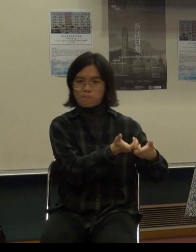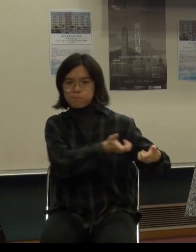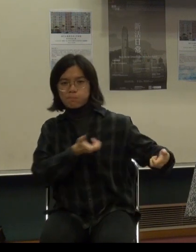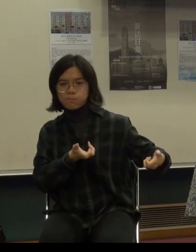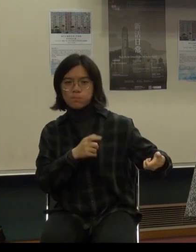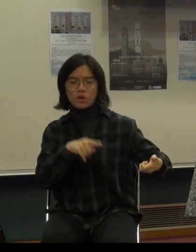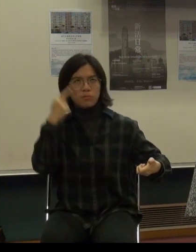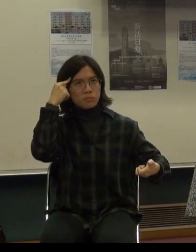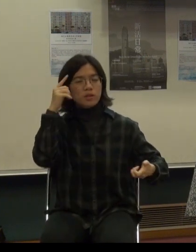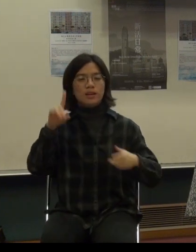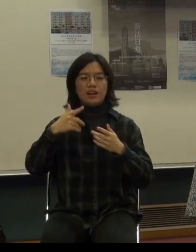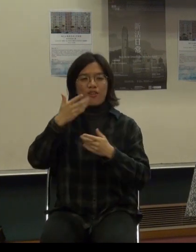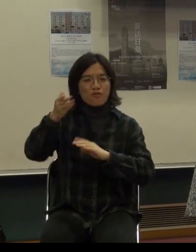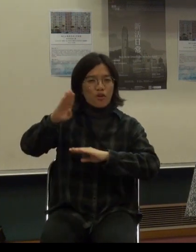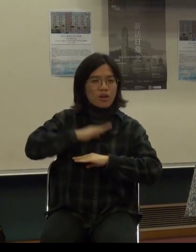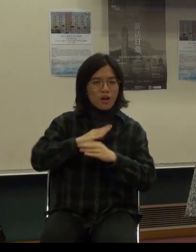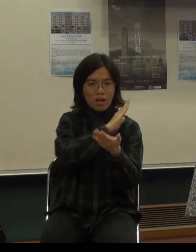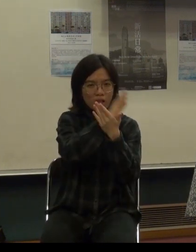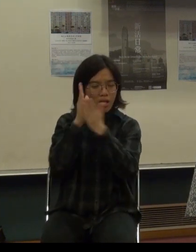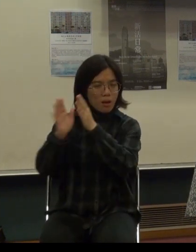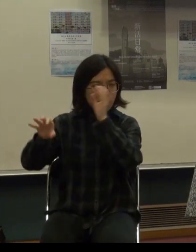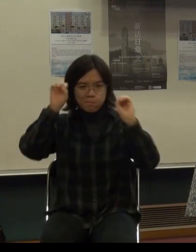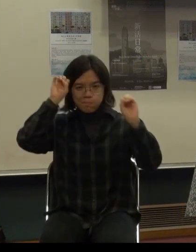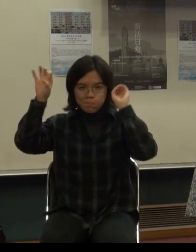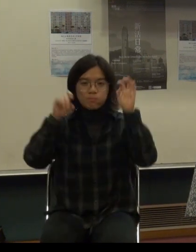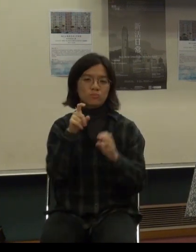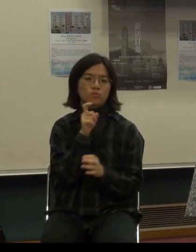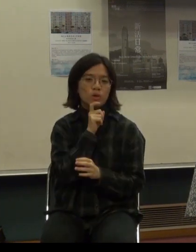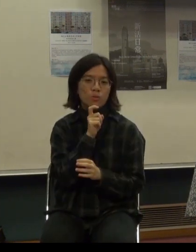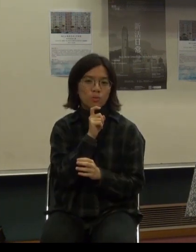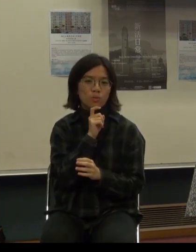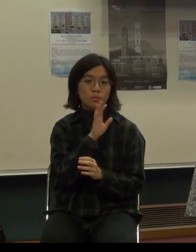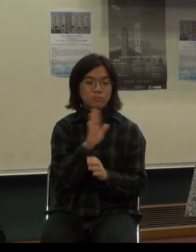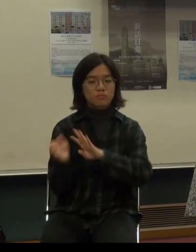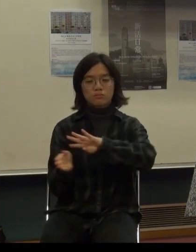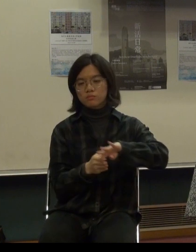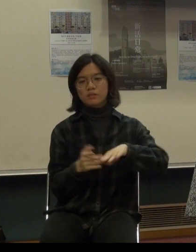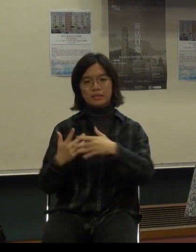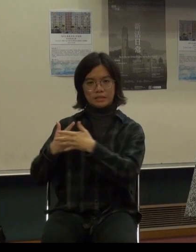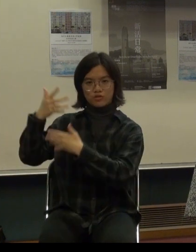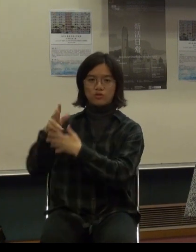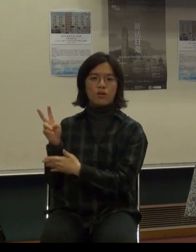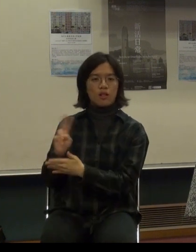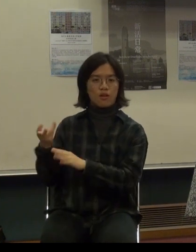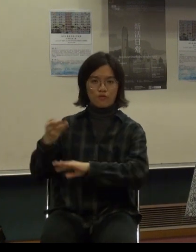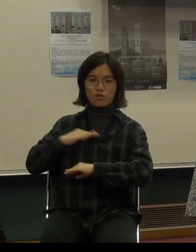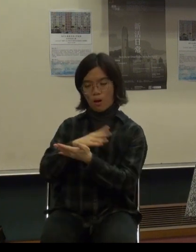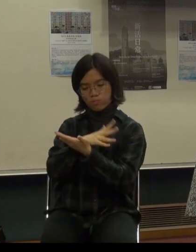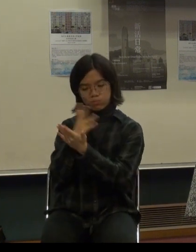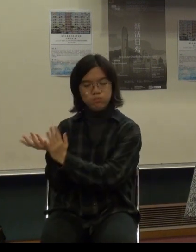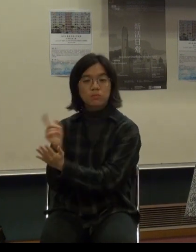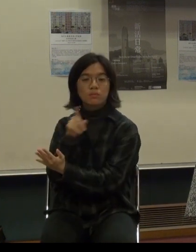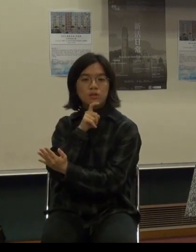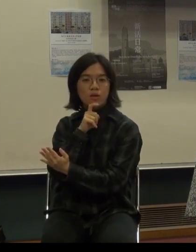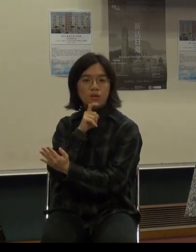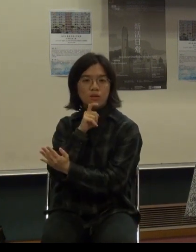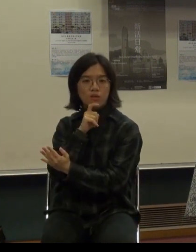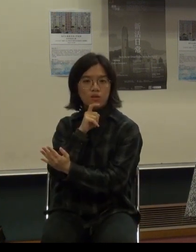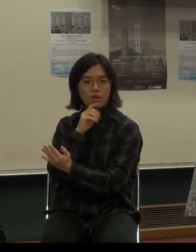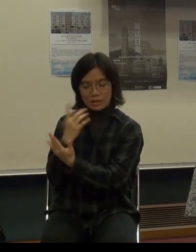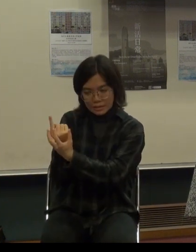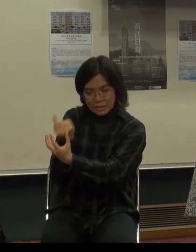誕生了很多不同的風格的藝術作品。而在建築上我們也有不同的風格，而其中一個風格就是現代主義